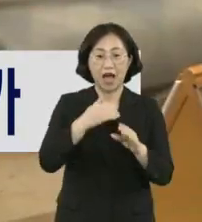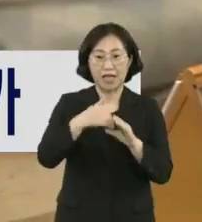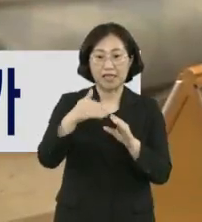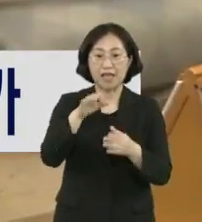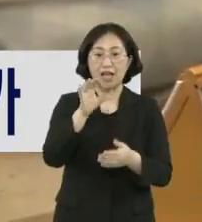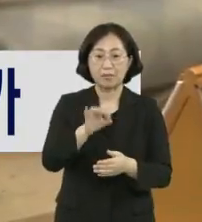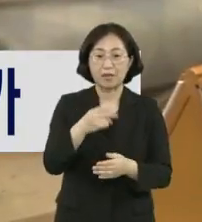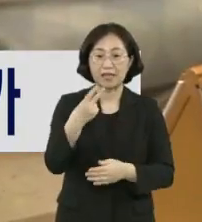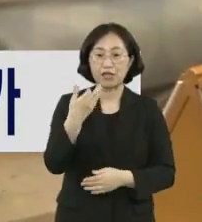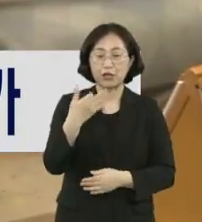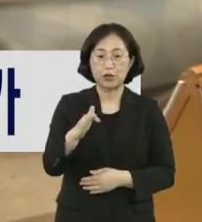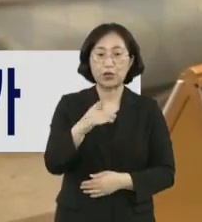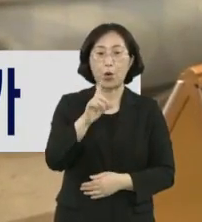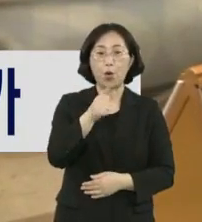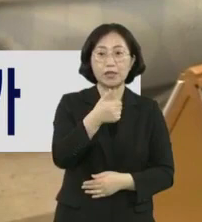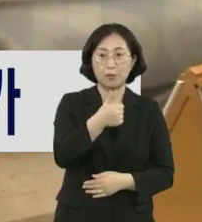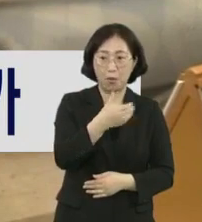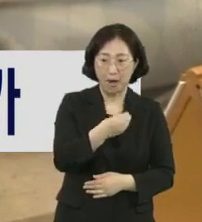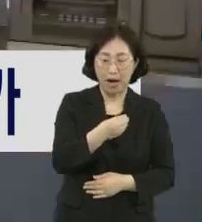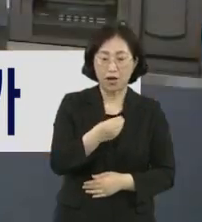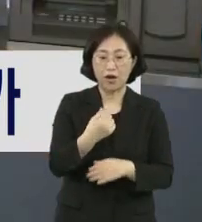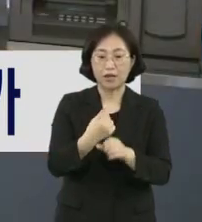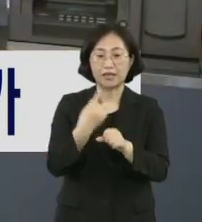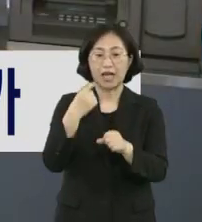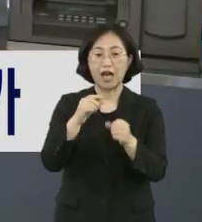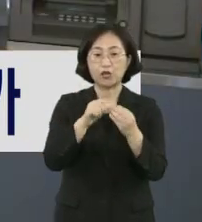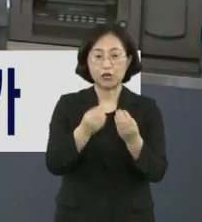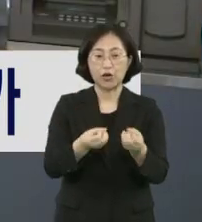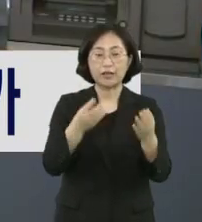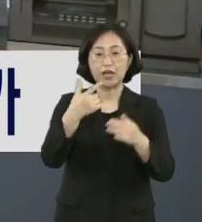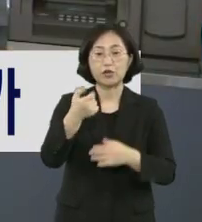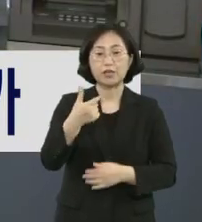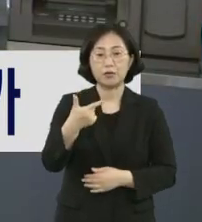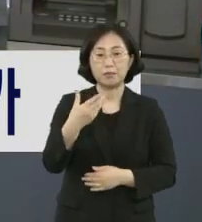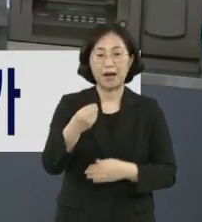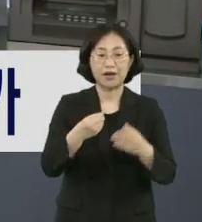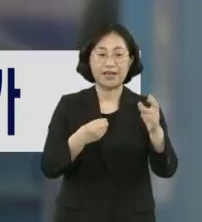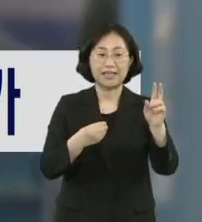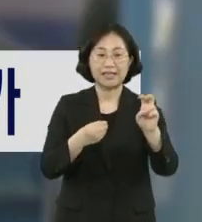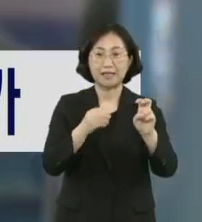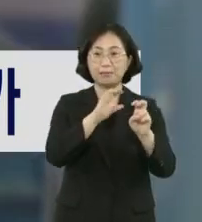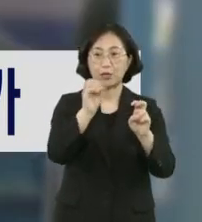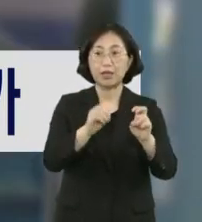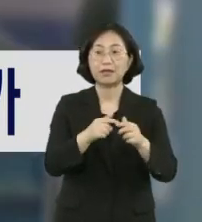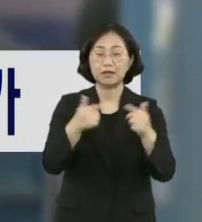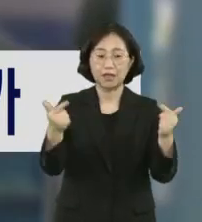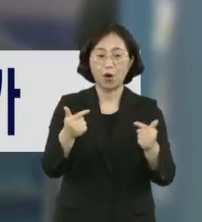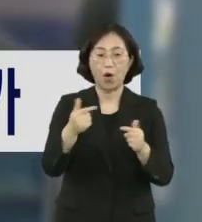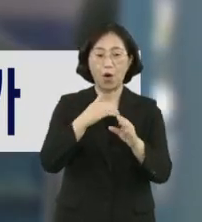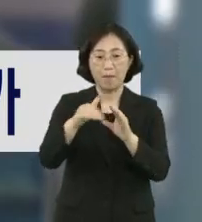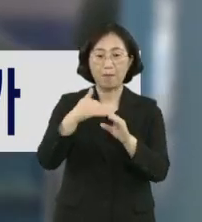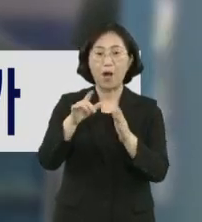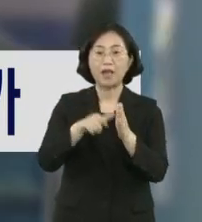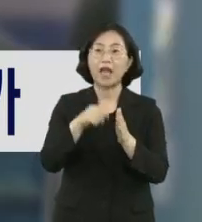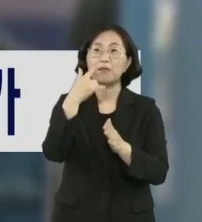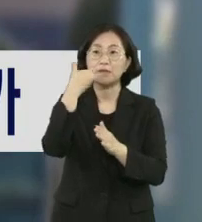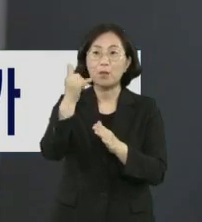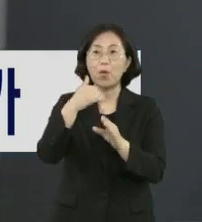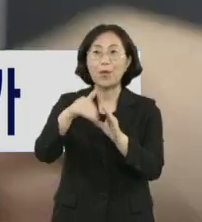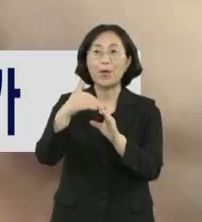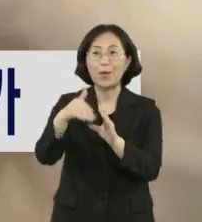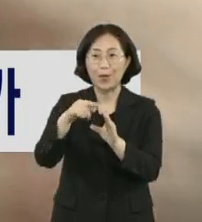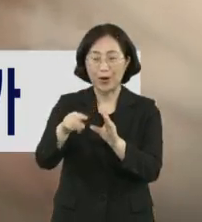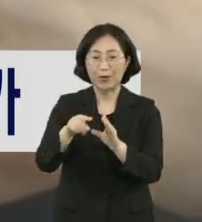금액도 2019년 55만 원에서 지난 추석엔 66만 원으로 20% 늘었으며 이체 메모 시 부모님